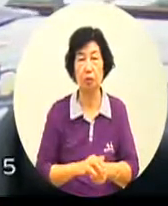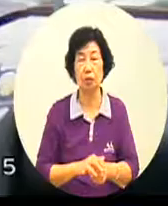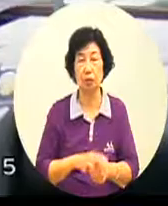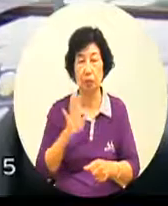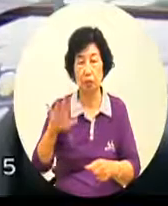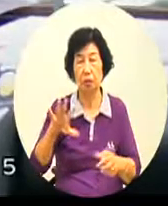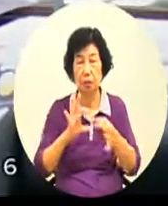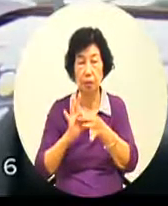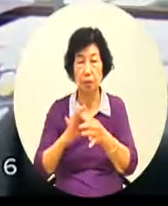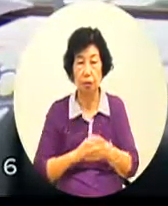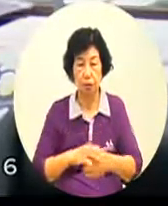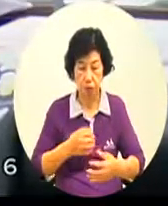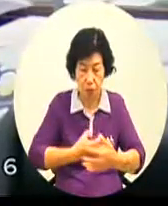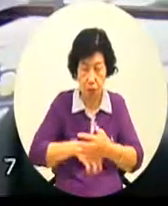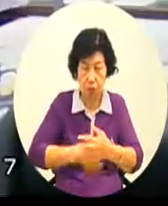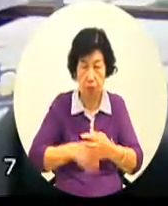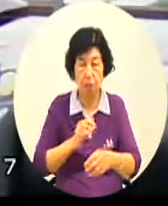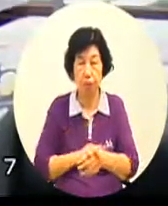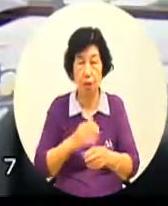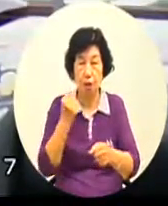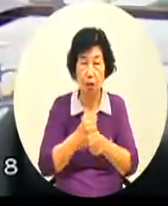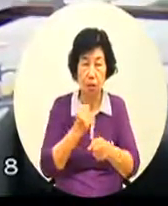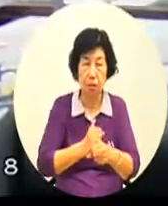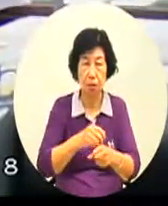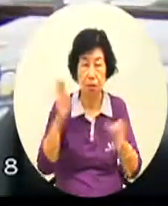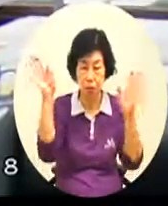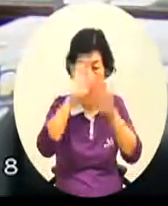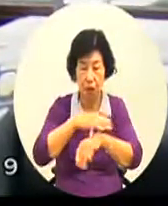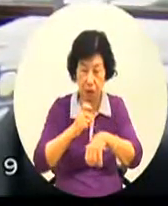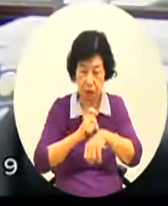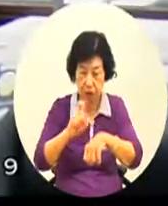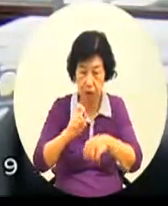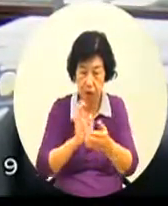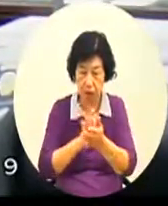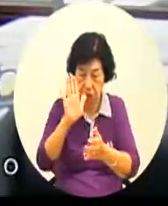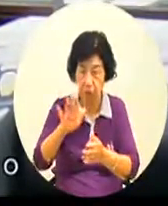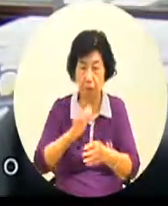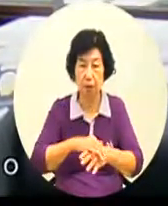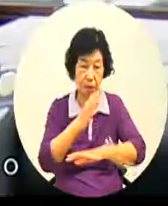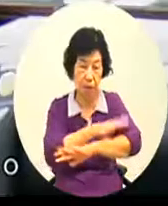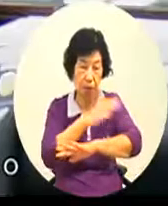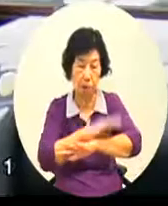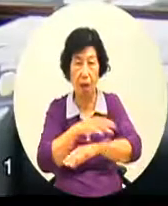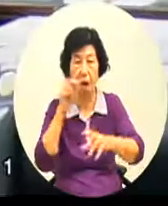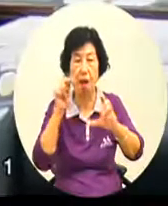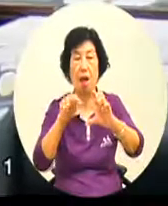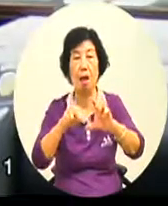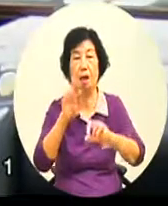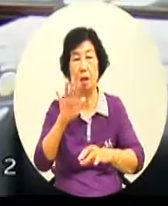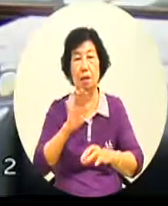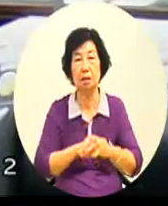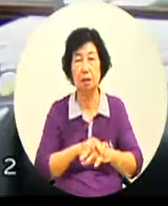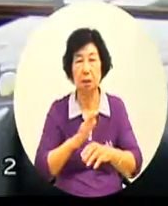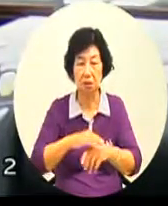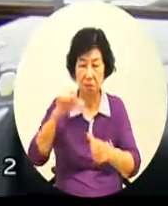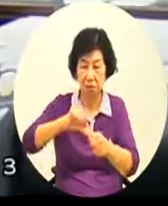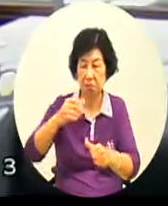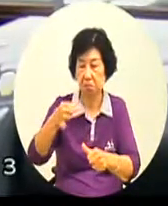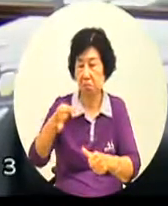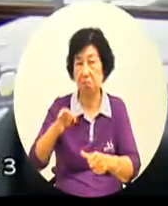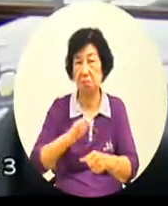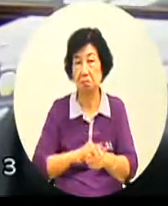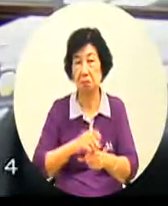就是说怀孕啊，然后还工作到10点以后的啊，这个我们在新闻里头都有看过类似的问题。其实罚钱，比如说大概有被